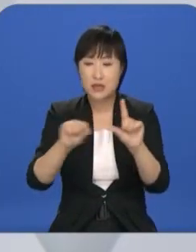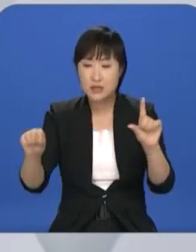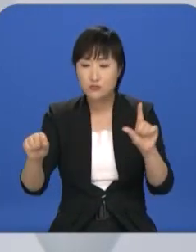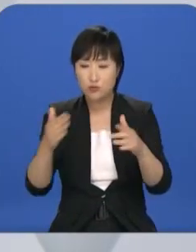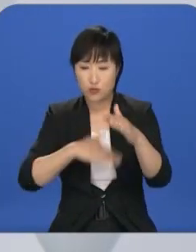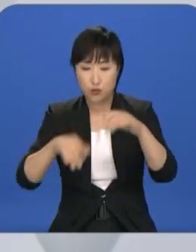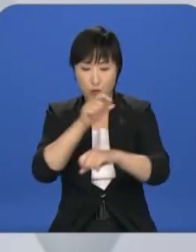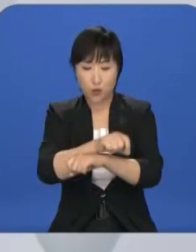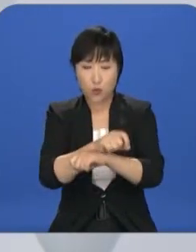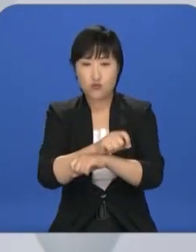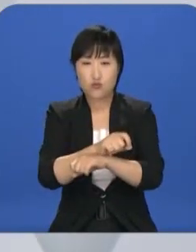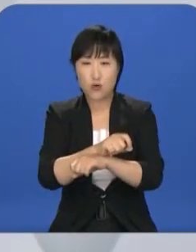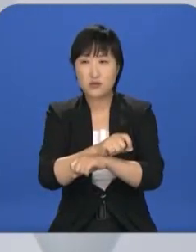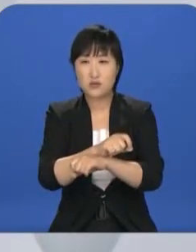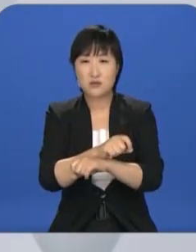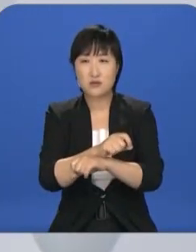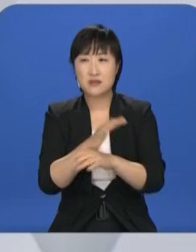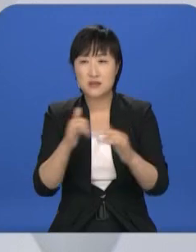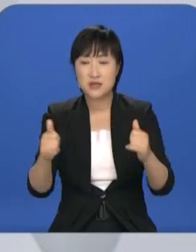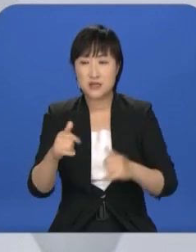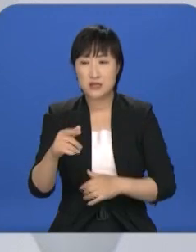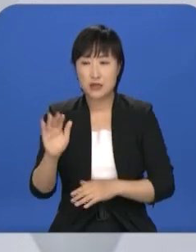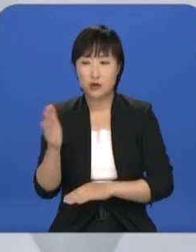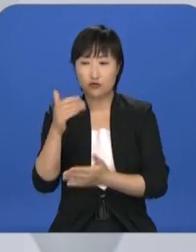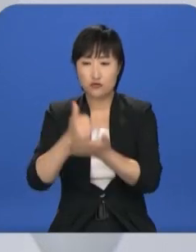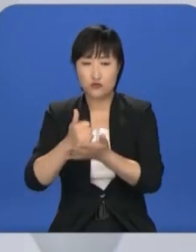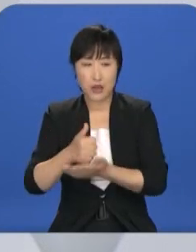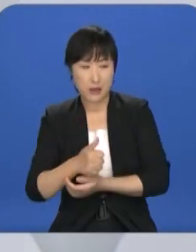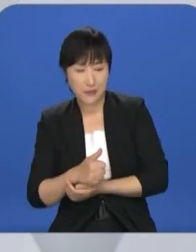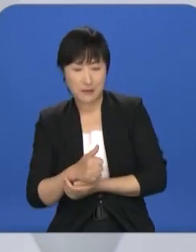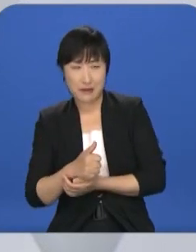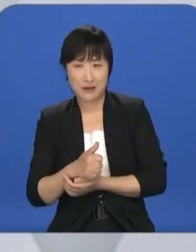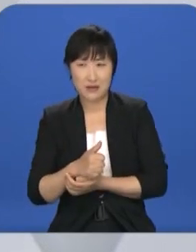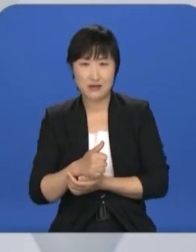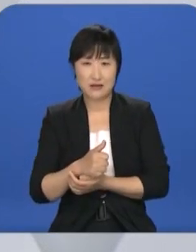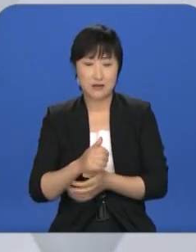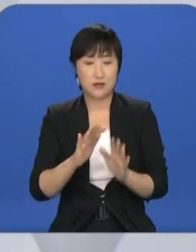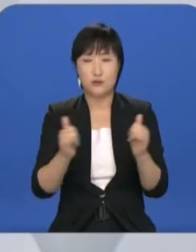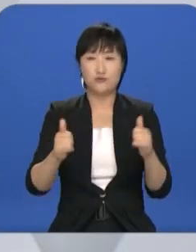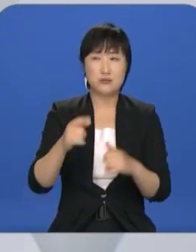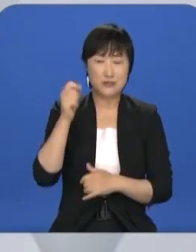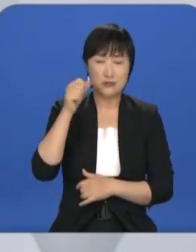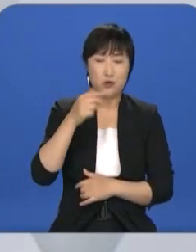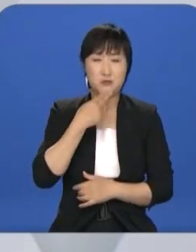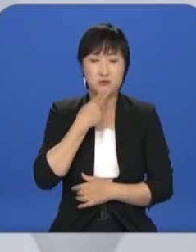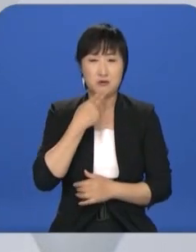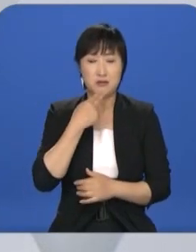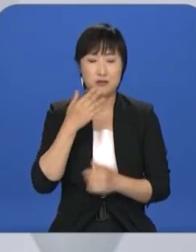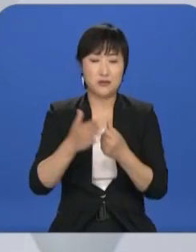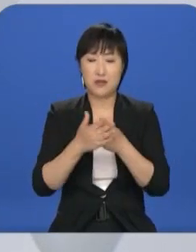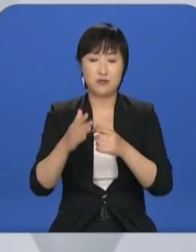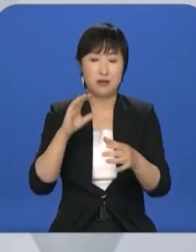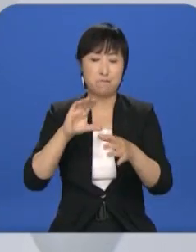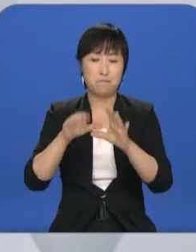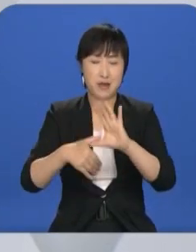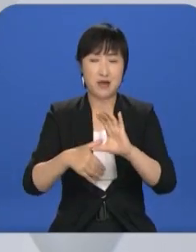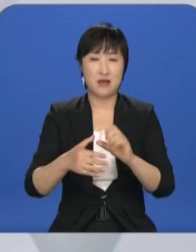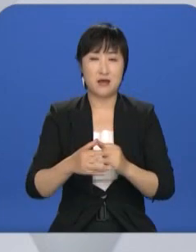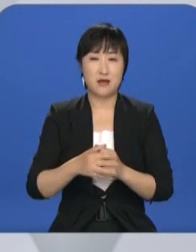일부 공무원 역시 군수 눈치 보느라고 아이 군민 눈치를 보지 않아요. 그래서 불통이 되는